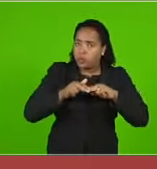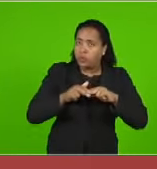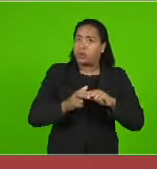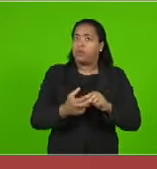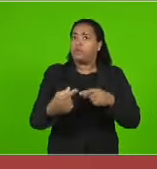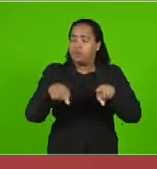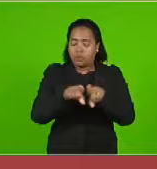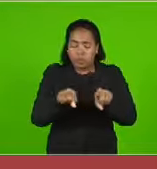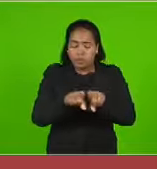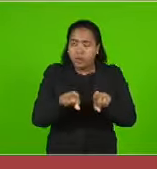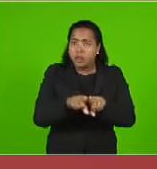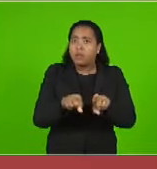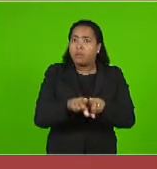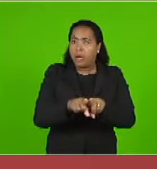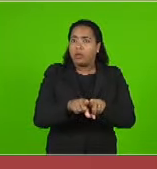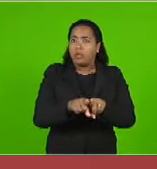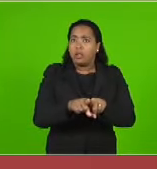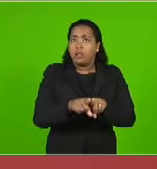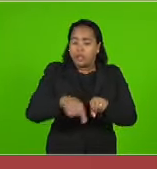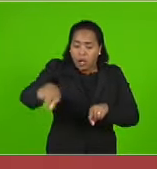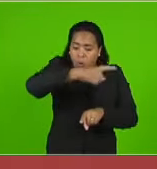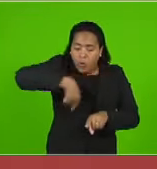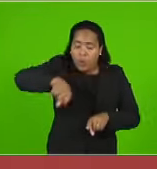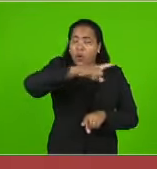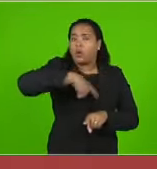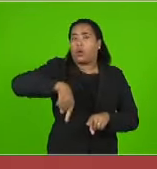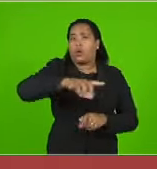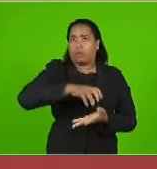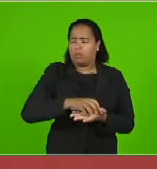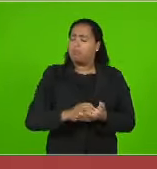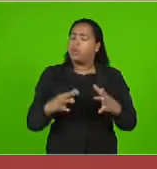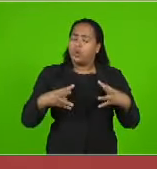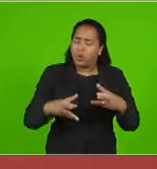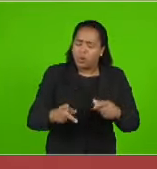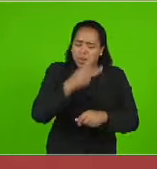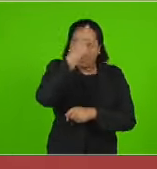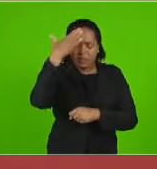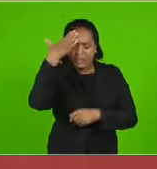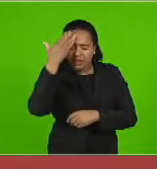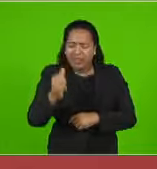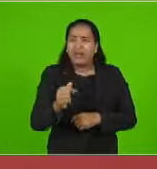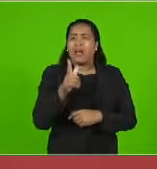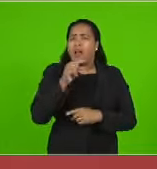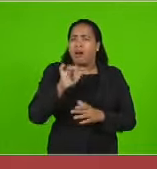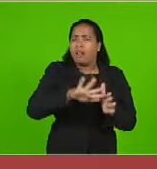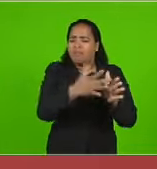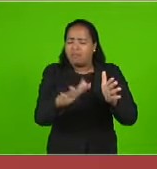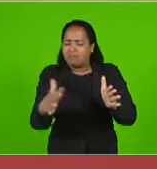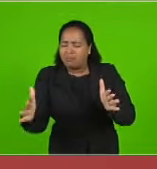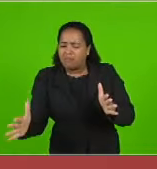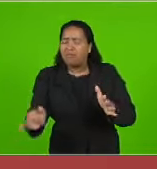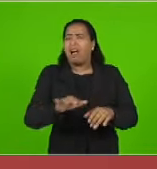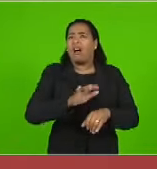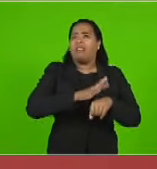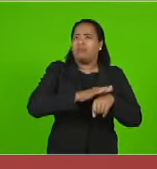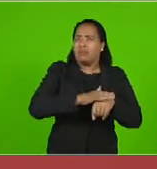изменения происходят, понимаете, из-за этого все это разворачивается сильнее в наше время. Вы об этом все знаете. Вы знаете, в каком ситуации